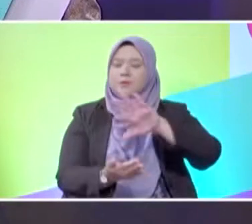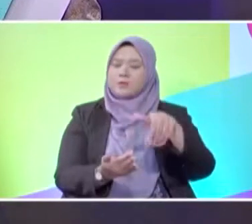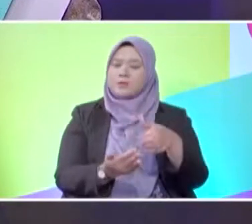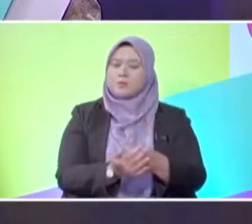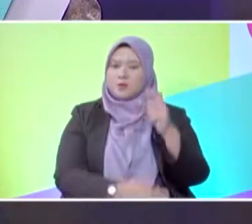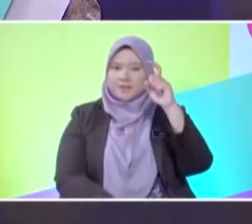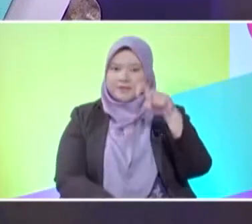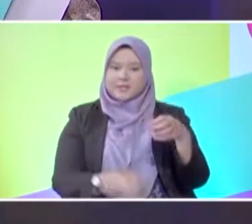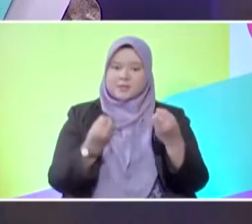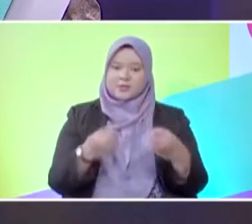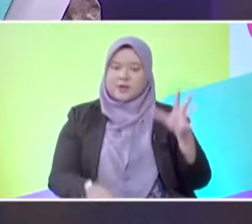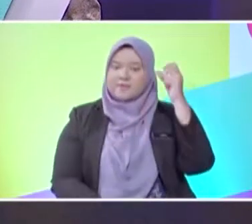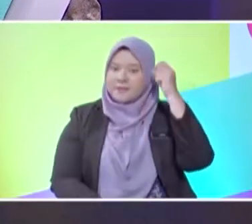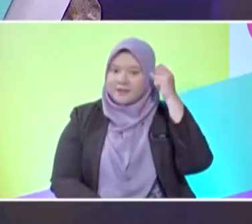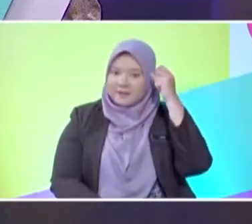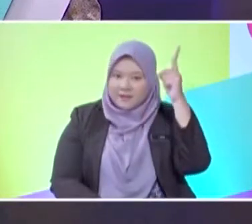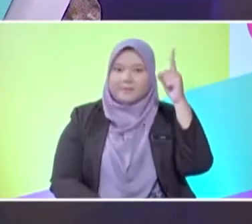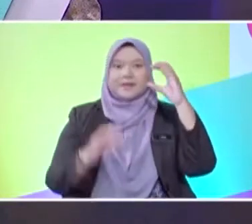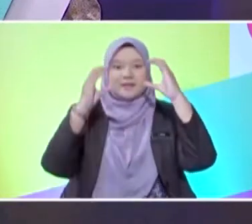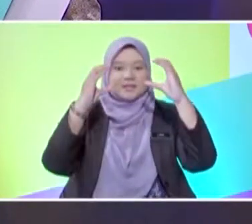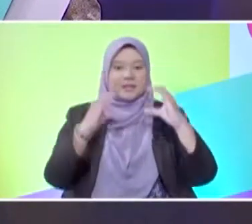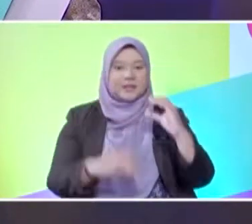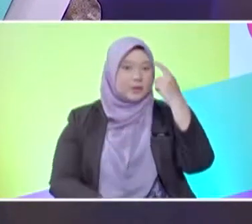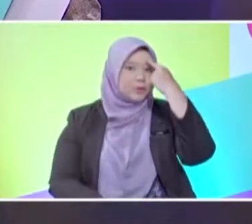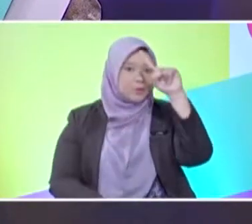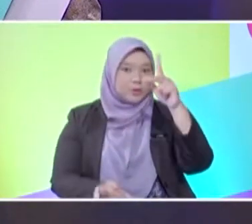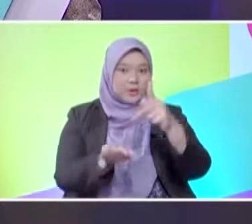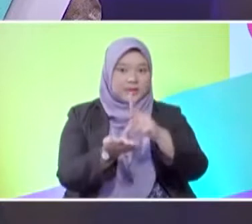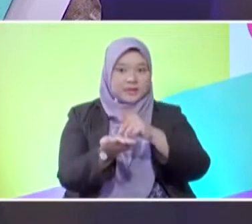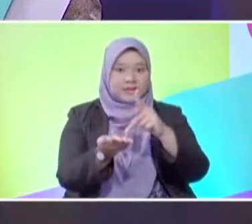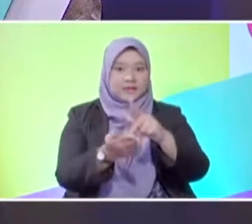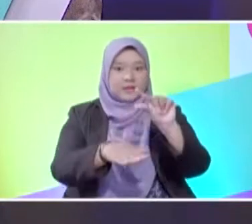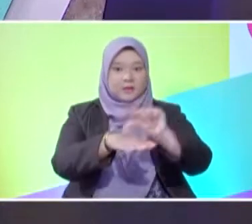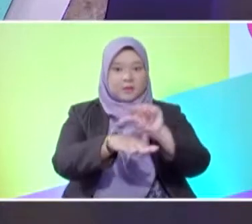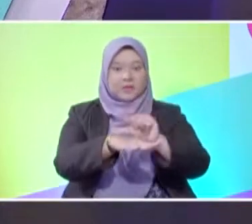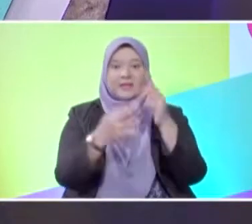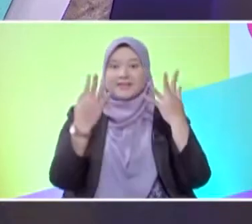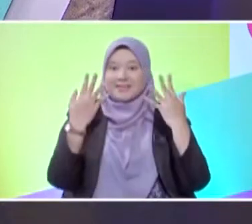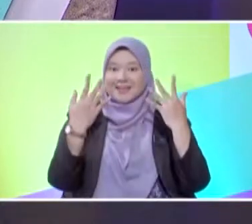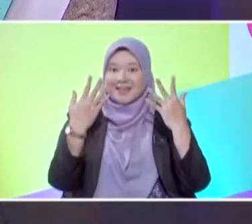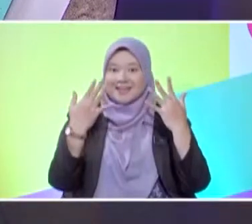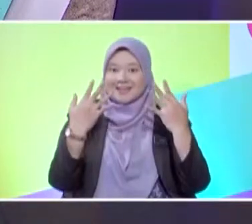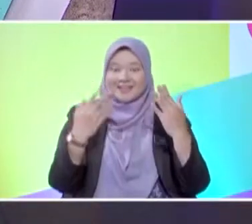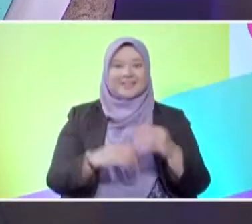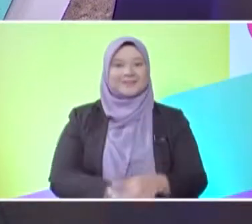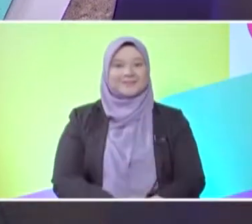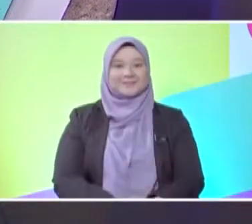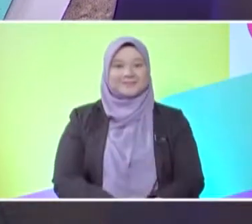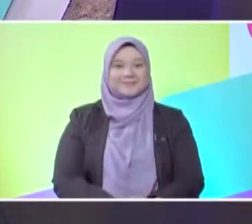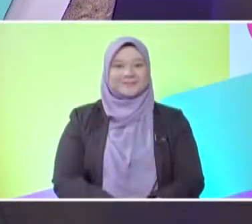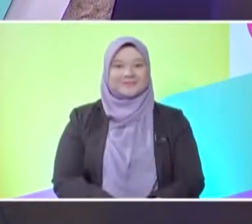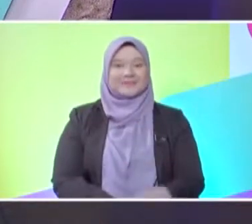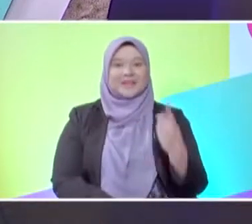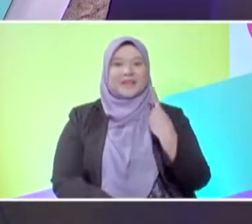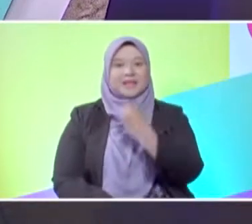rumah pun faham untuk membilang menggunakan jari itu kita nabrak sekejap buli-buli